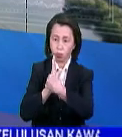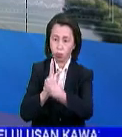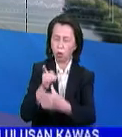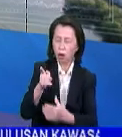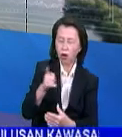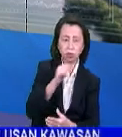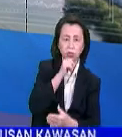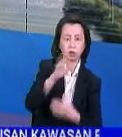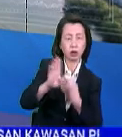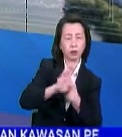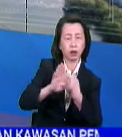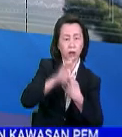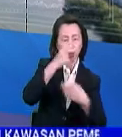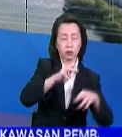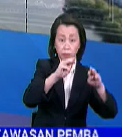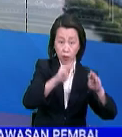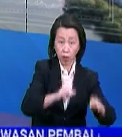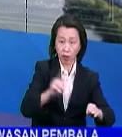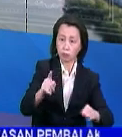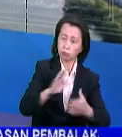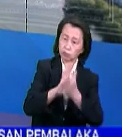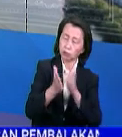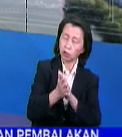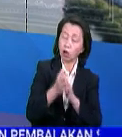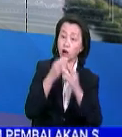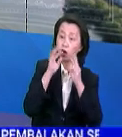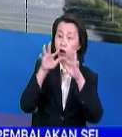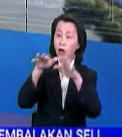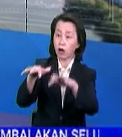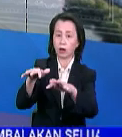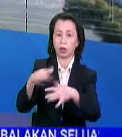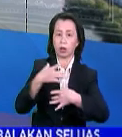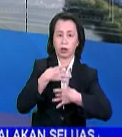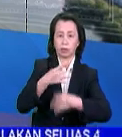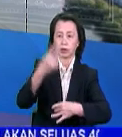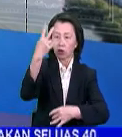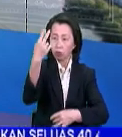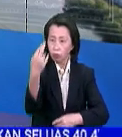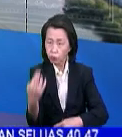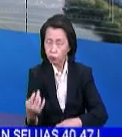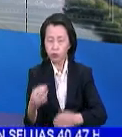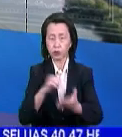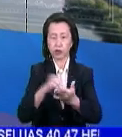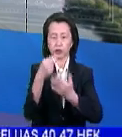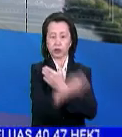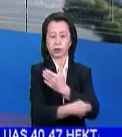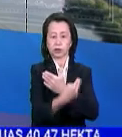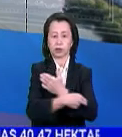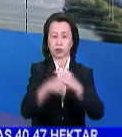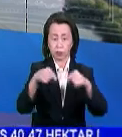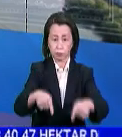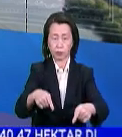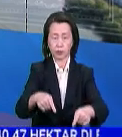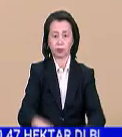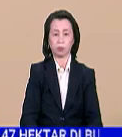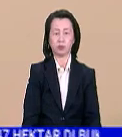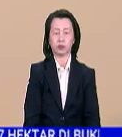tidak berbahaya kepada manusia malahan menjadi tarikan peminat selam scuba di negeri ini